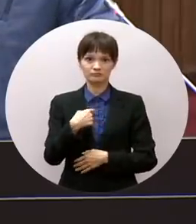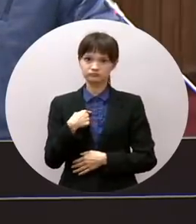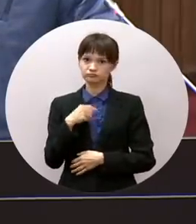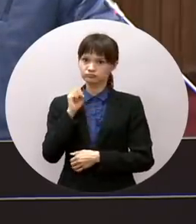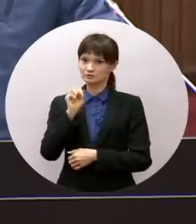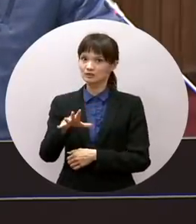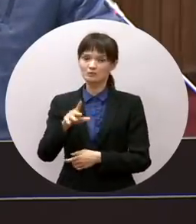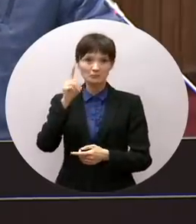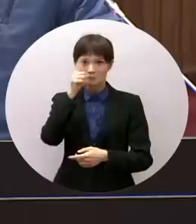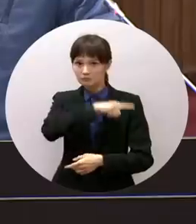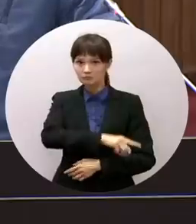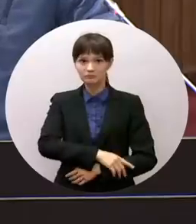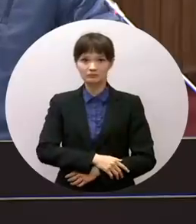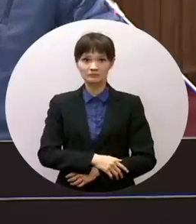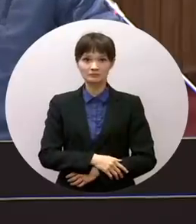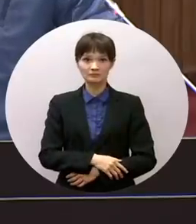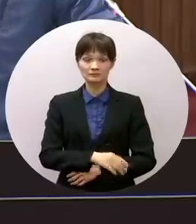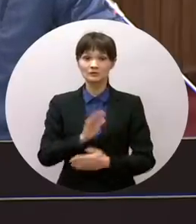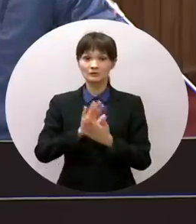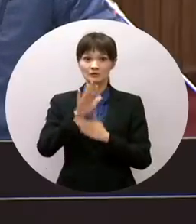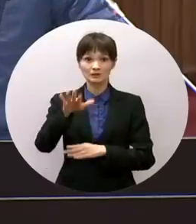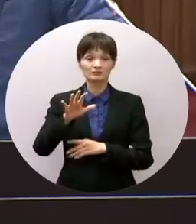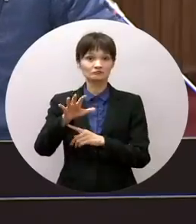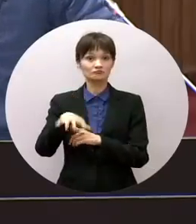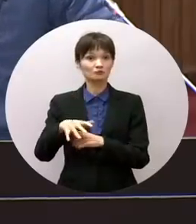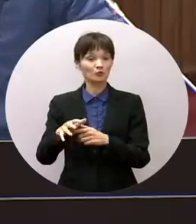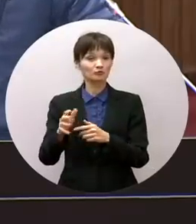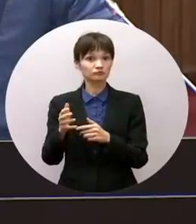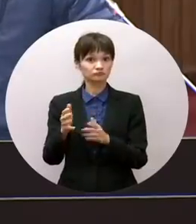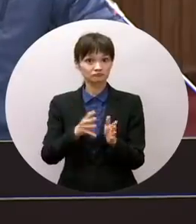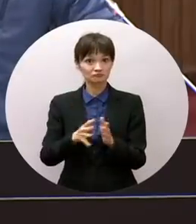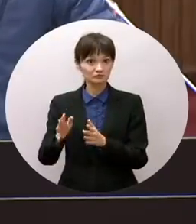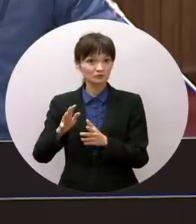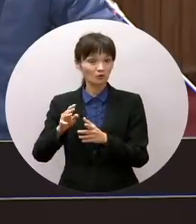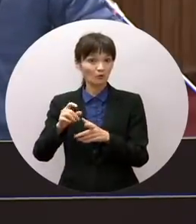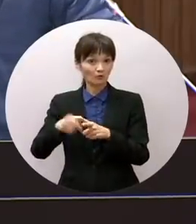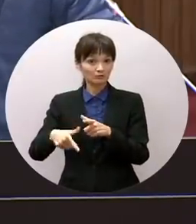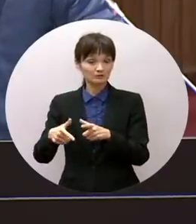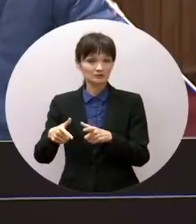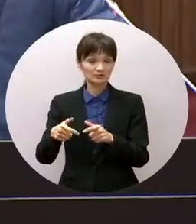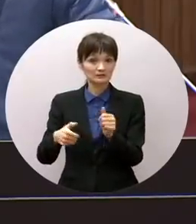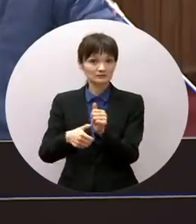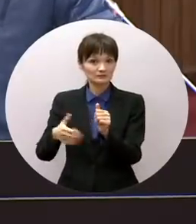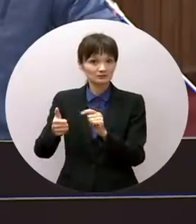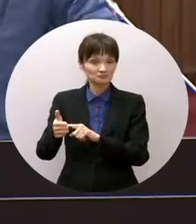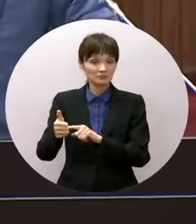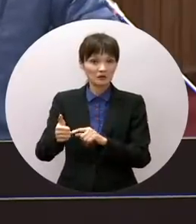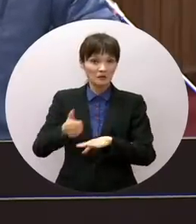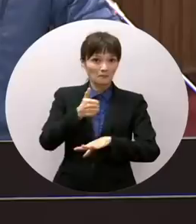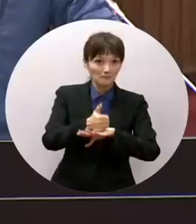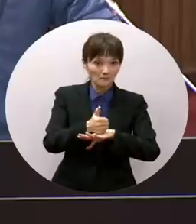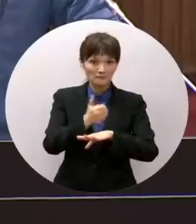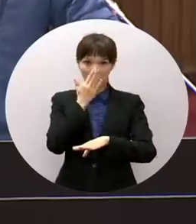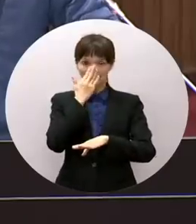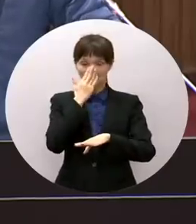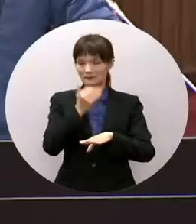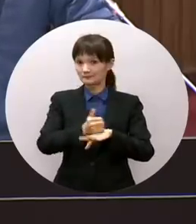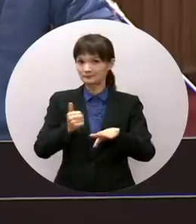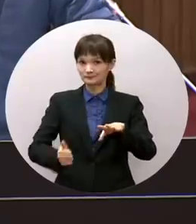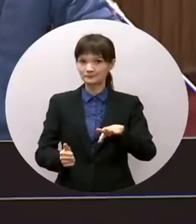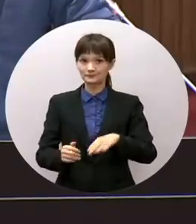去。后来沈荣津当时是次长，不敢去就任，这是最明显的例